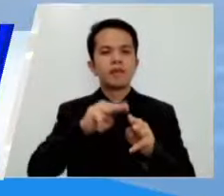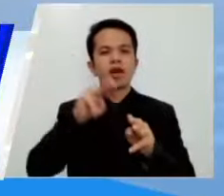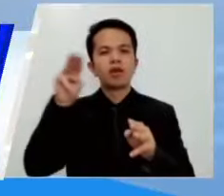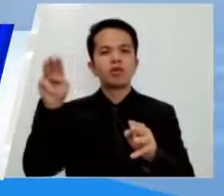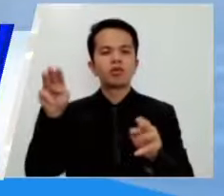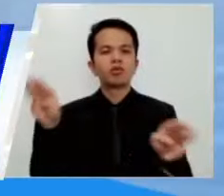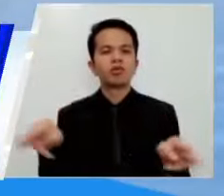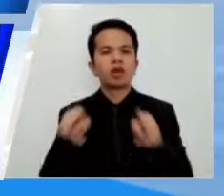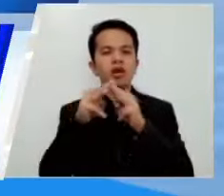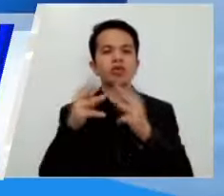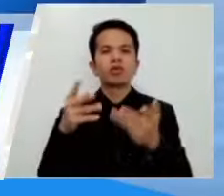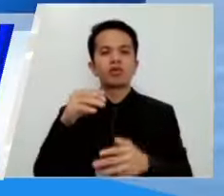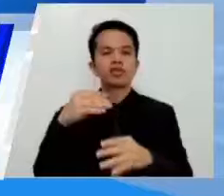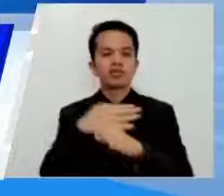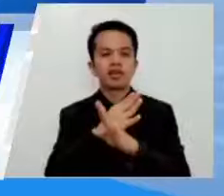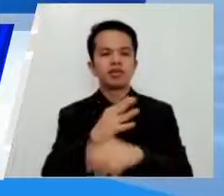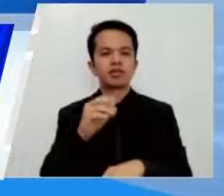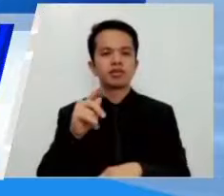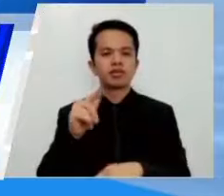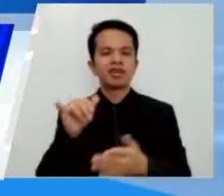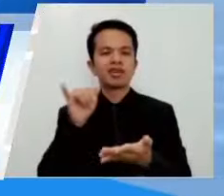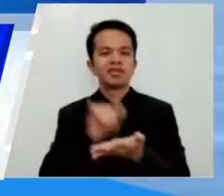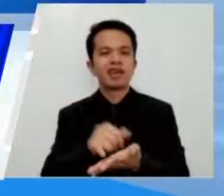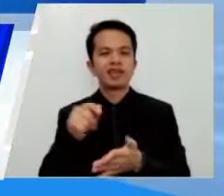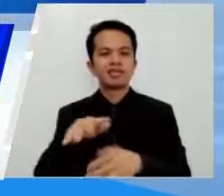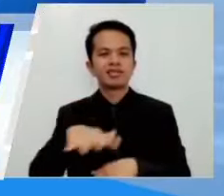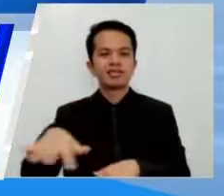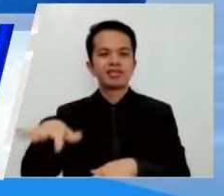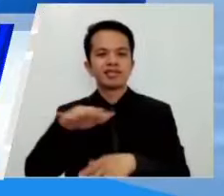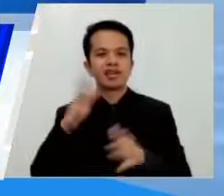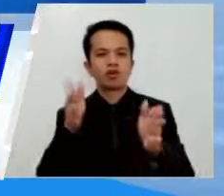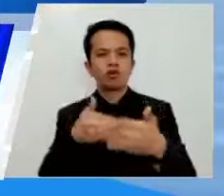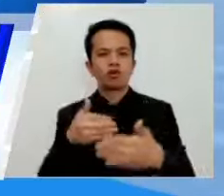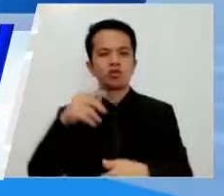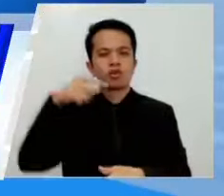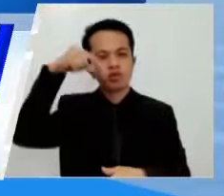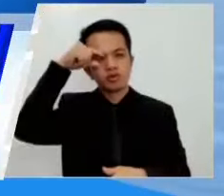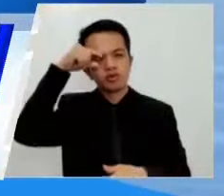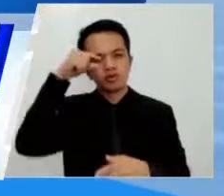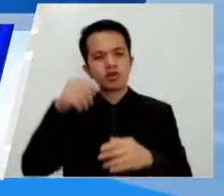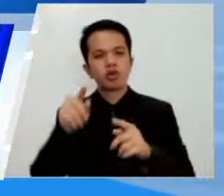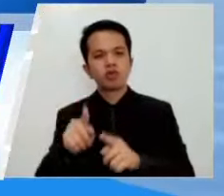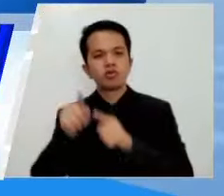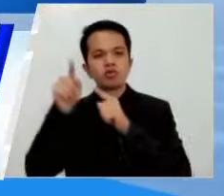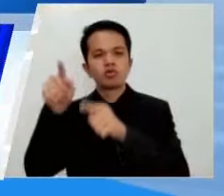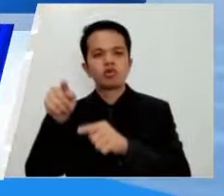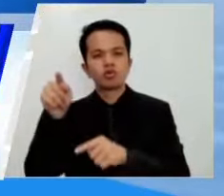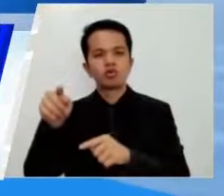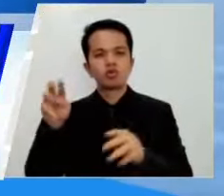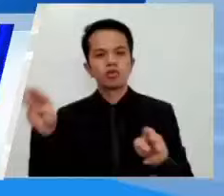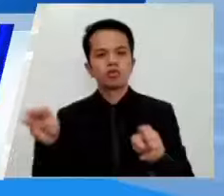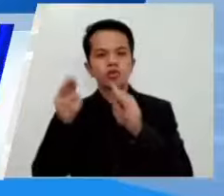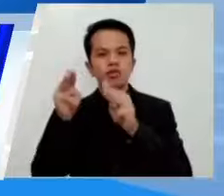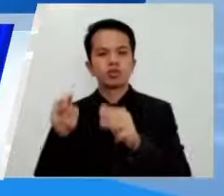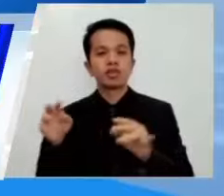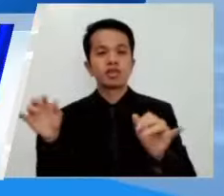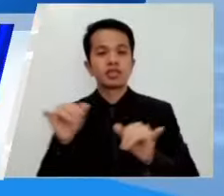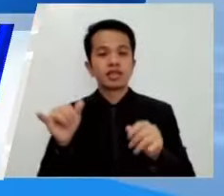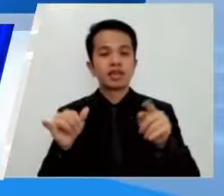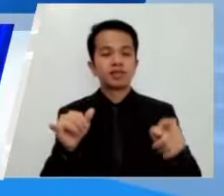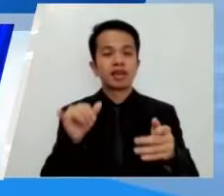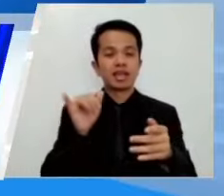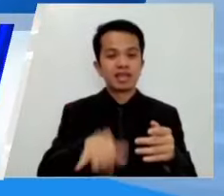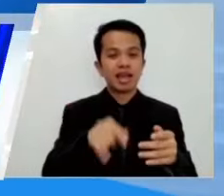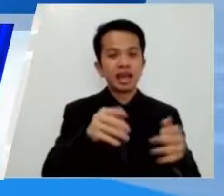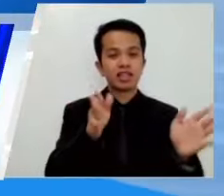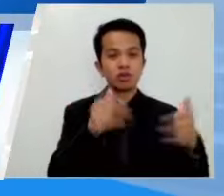nila ang pinaniniwalaang silid ni Quiboloy. Umakyat pa sila patungo sa Glory Mountain. Maging ang pinaniniwalaang kwarto roon ni